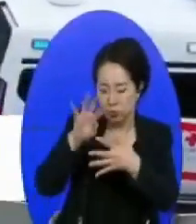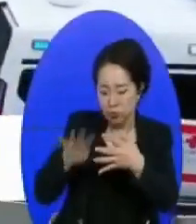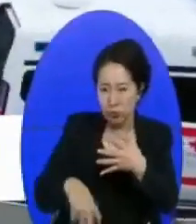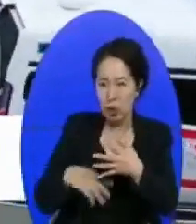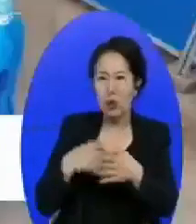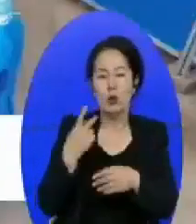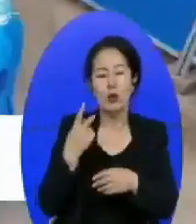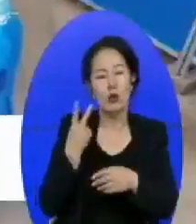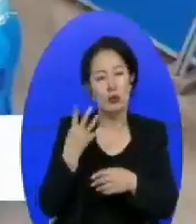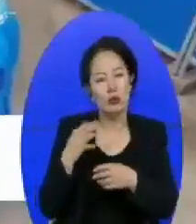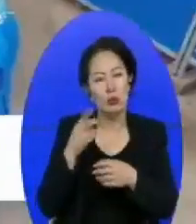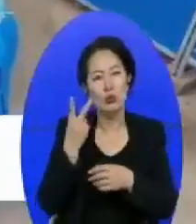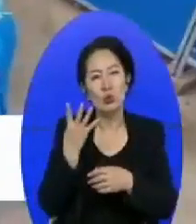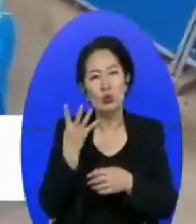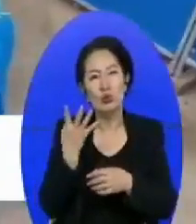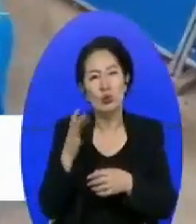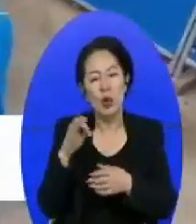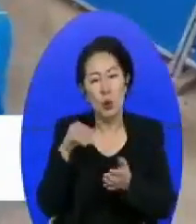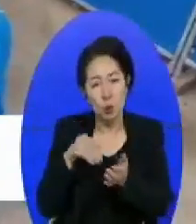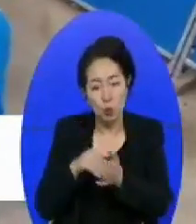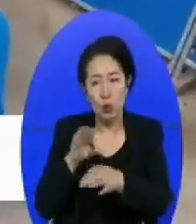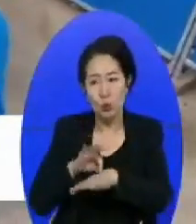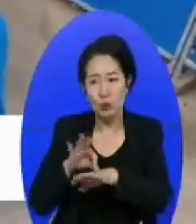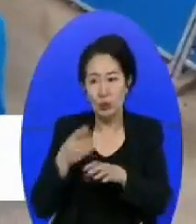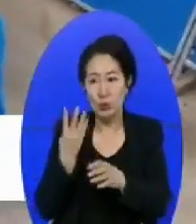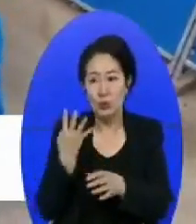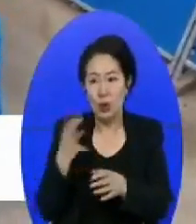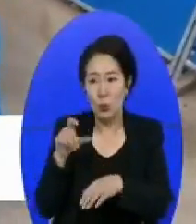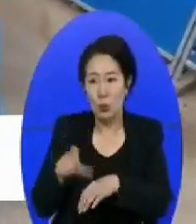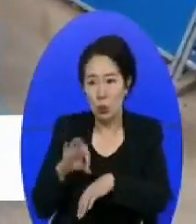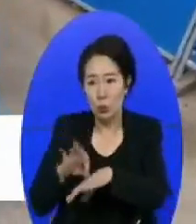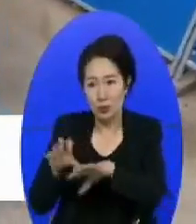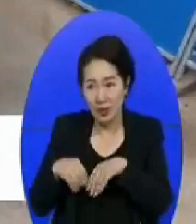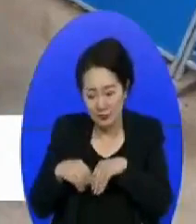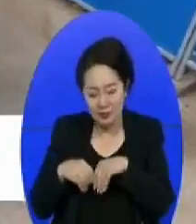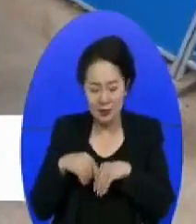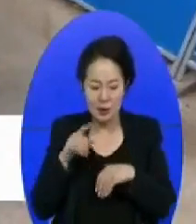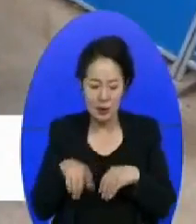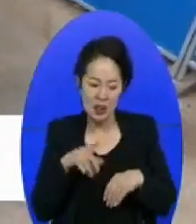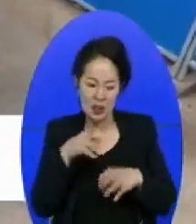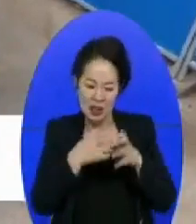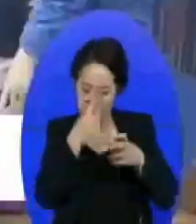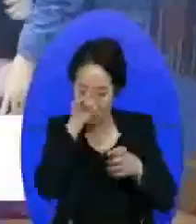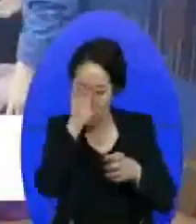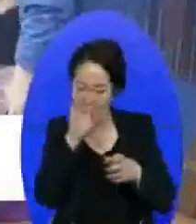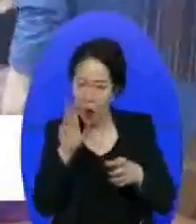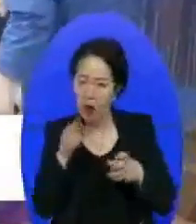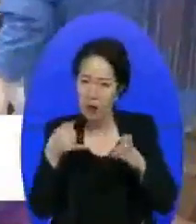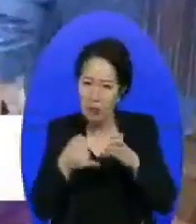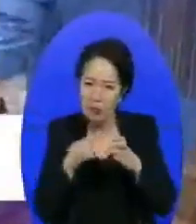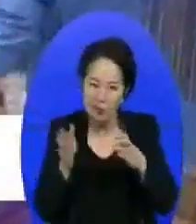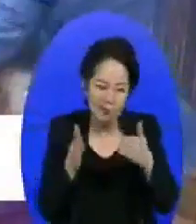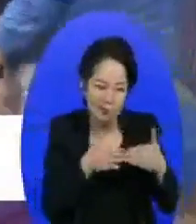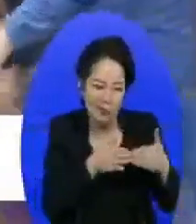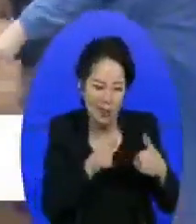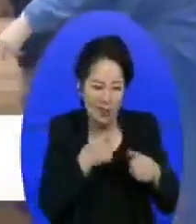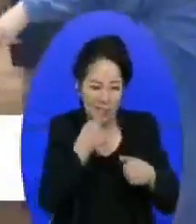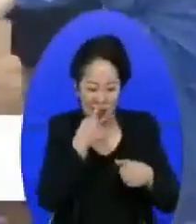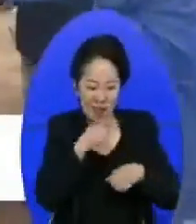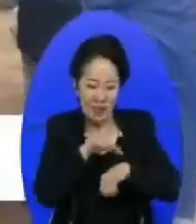450 гаруй халдвар авснаар нотлогдсон. Дэлхийн эрүүл мэндийн байгууллага эмчнэр бас хятадад ирж коронавирусын тархалтыг зогсоох чиглэлд хятадын